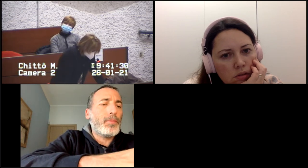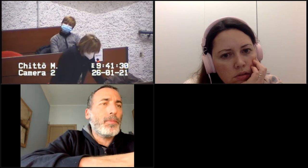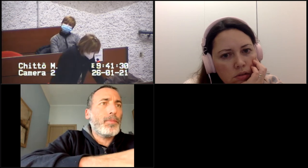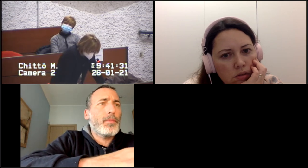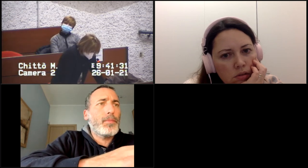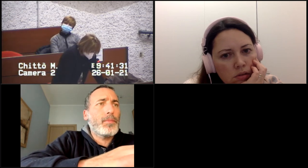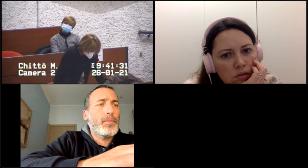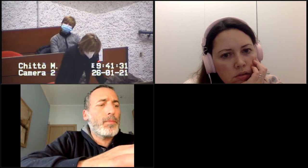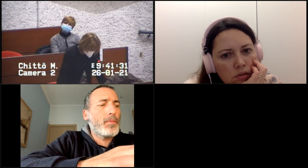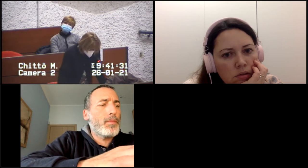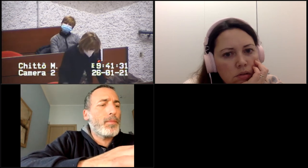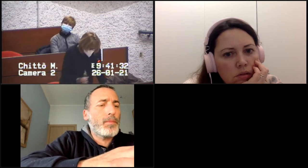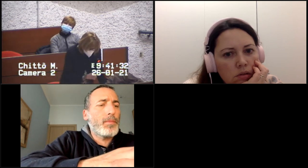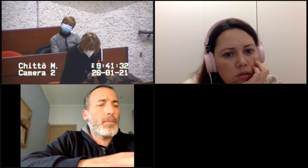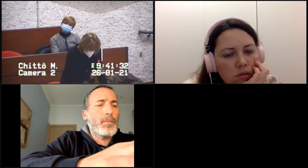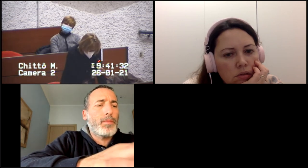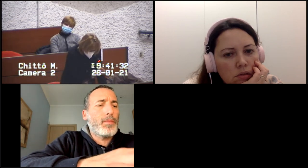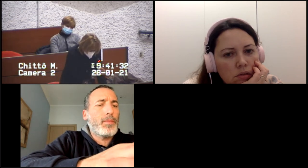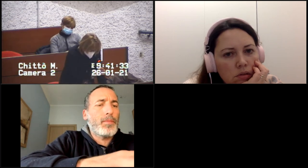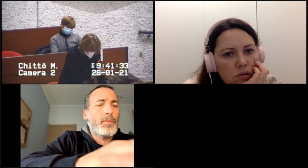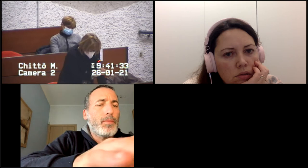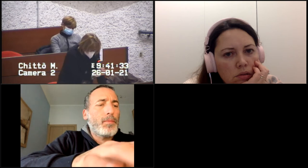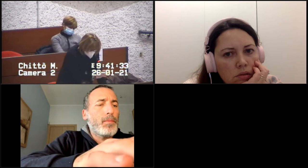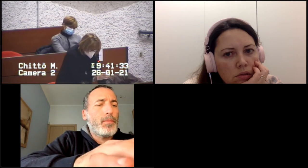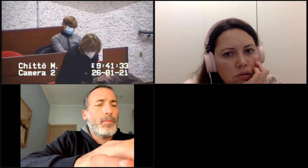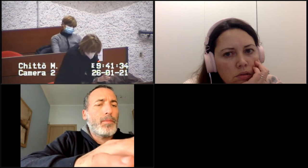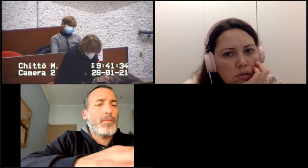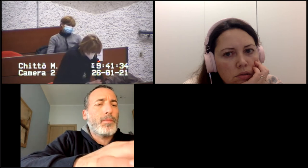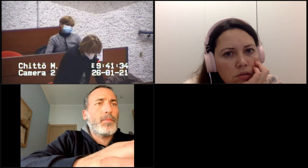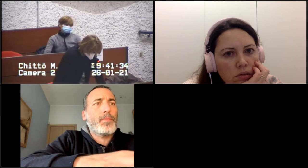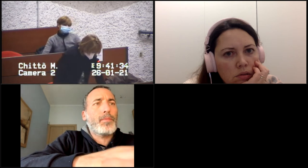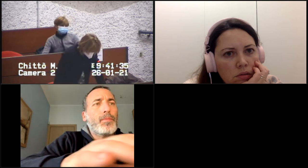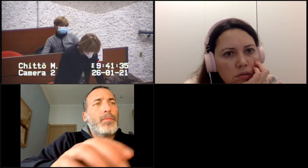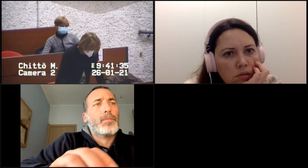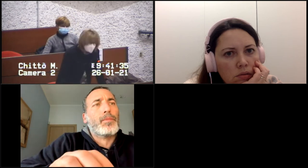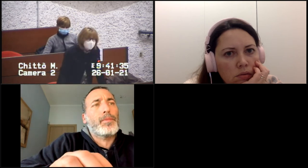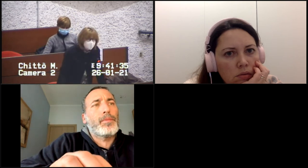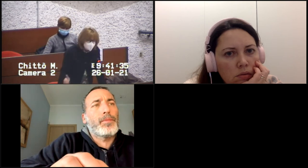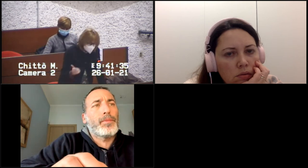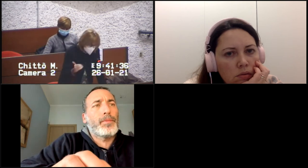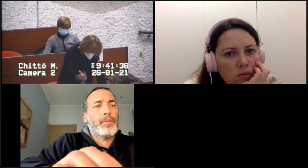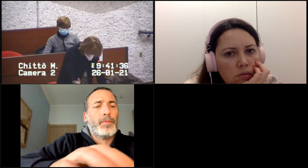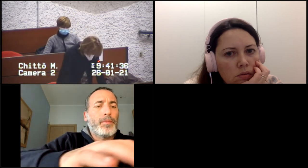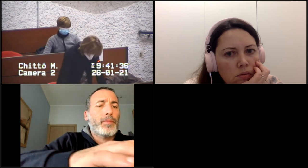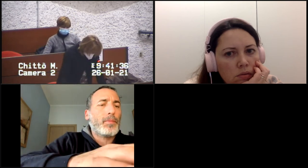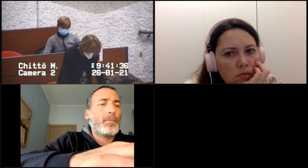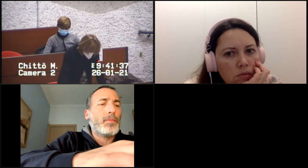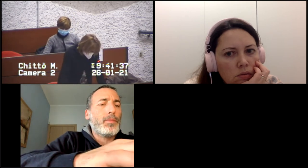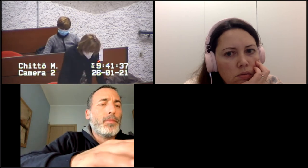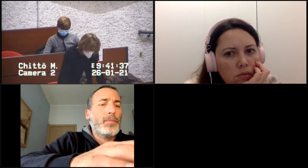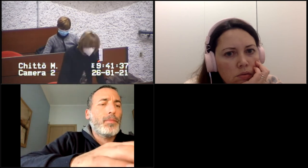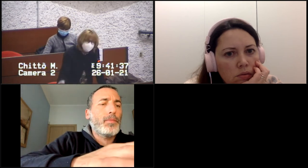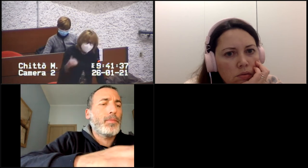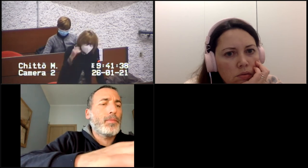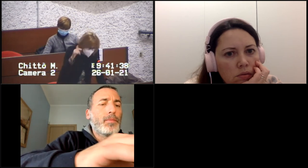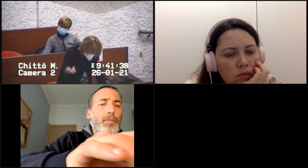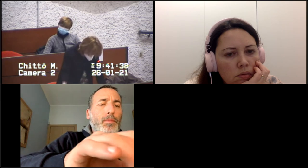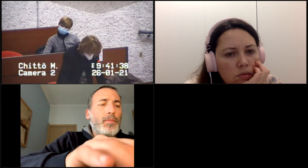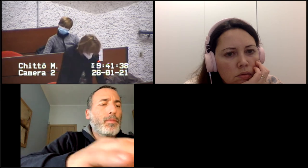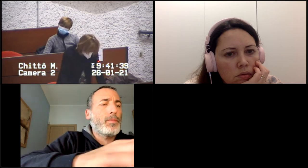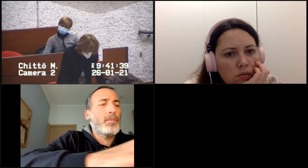Quindi, esprimendo quella che è una critica politica verso questa legge, perché va in deroga, perché